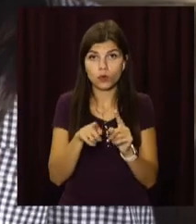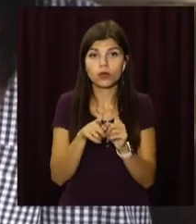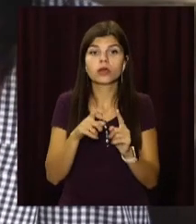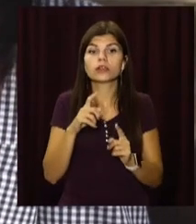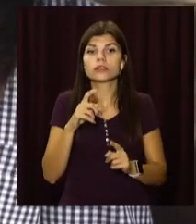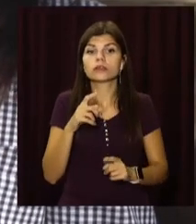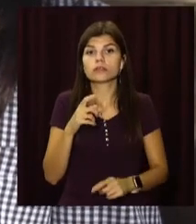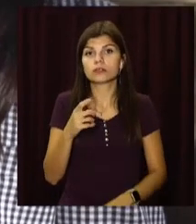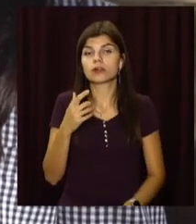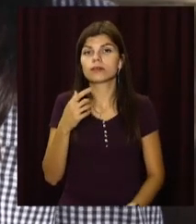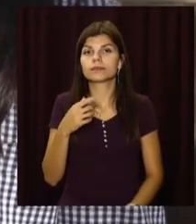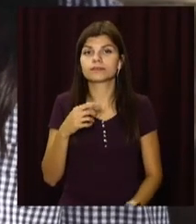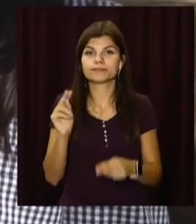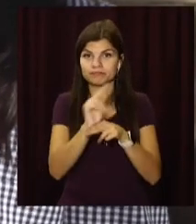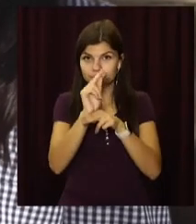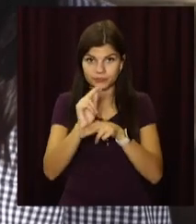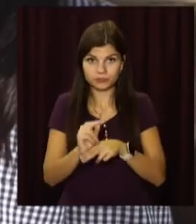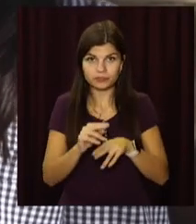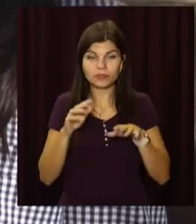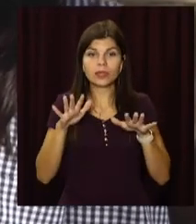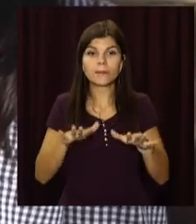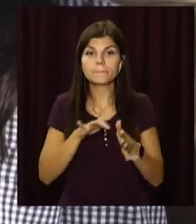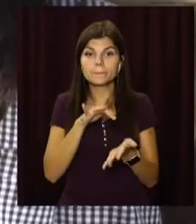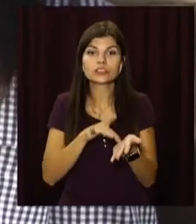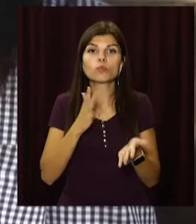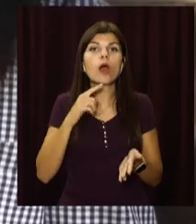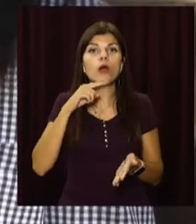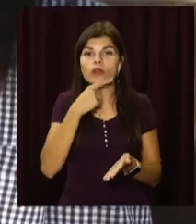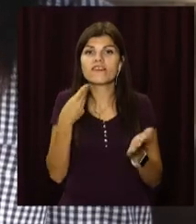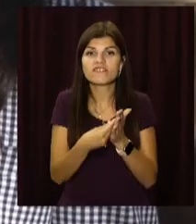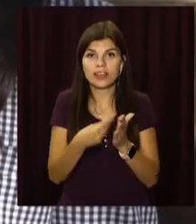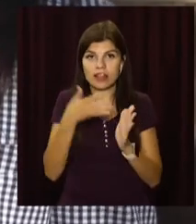рахунок впровадження енергоефективних заходів місто буде мати економію